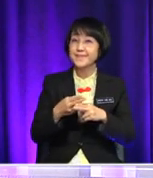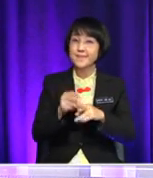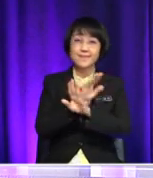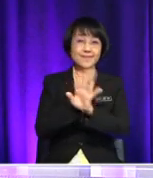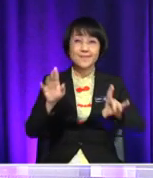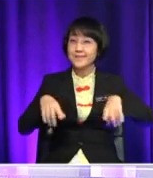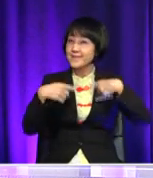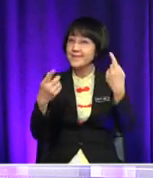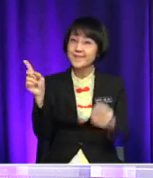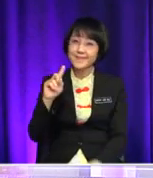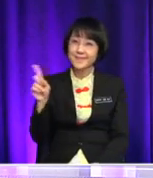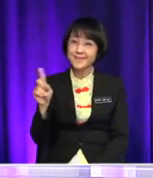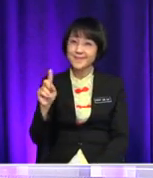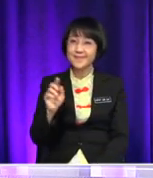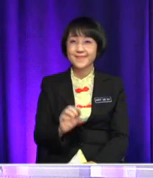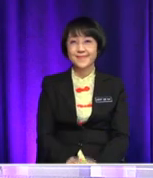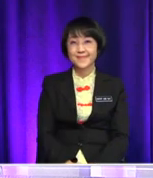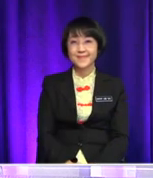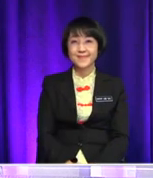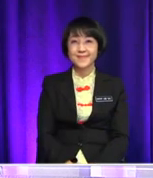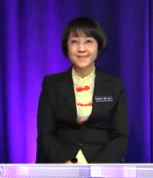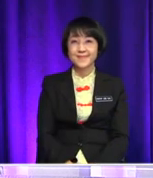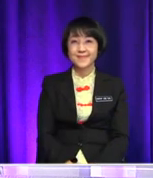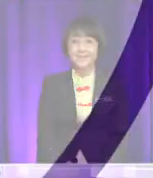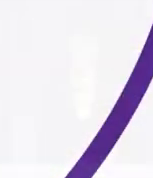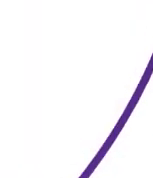mendengar atas di titik TV KTM jangan kemana-mana